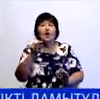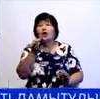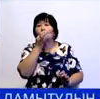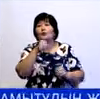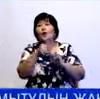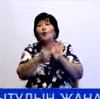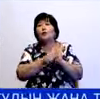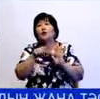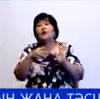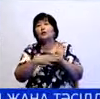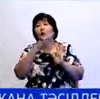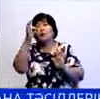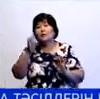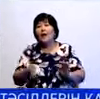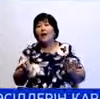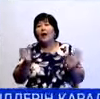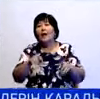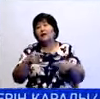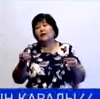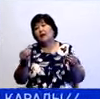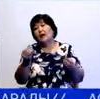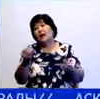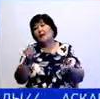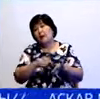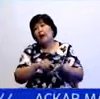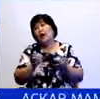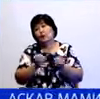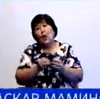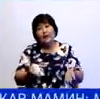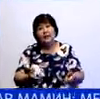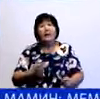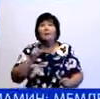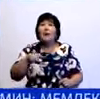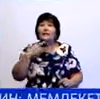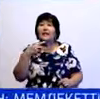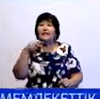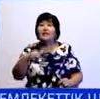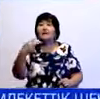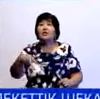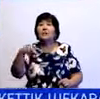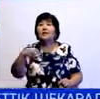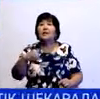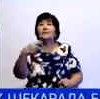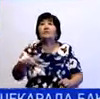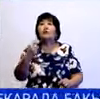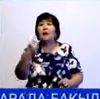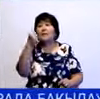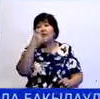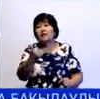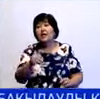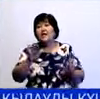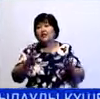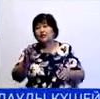16'da 9 payıza, kalan önümdürge bağı tıraktı. Mamandardan айтуынша 2020-2021 жылдарға